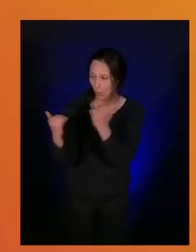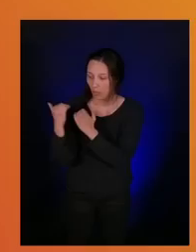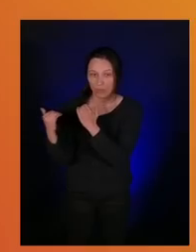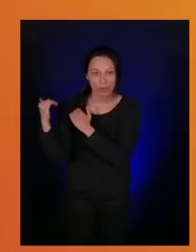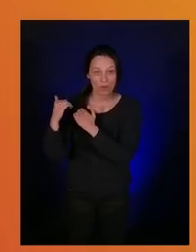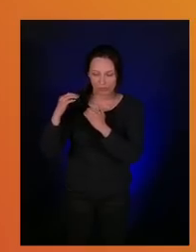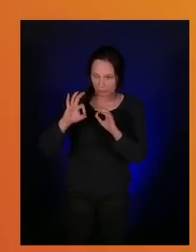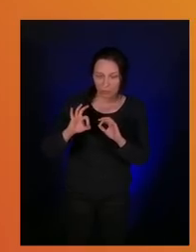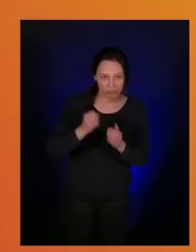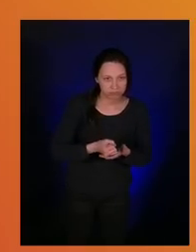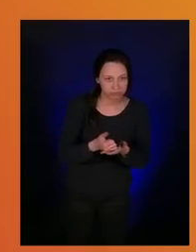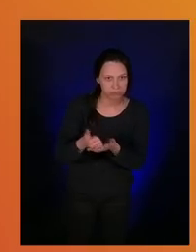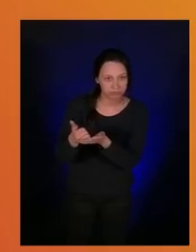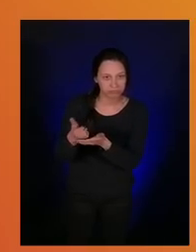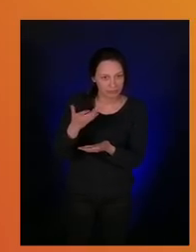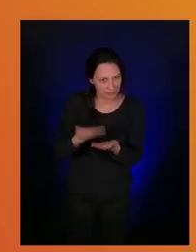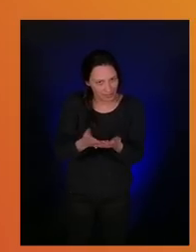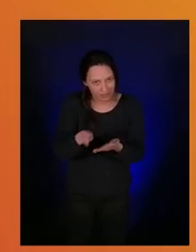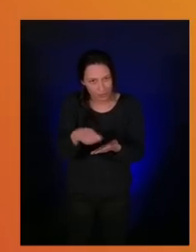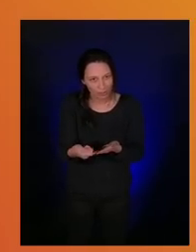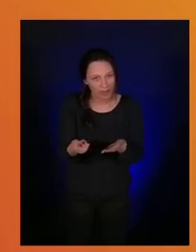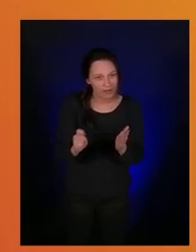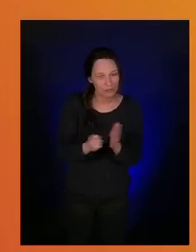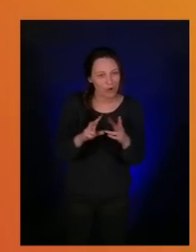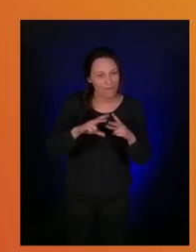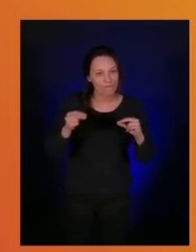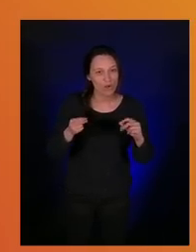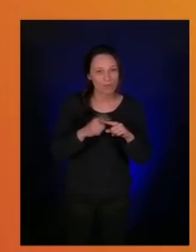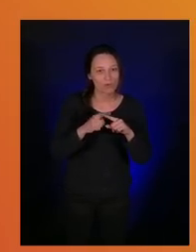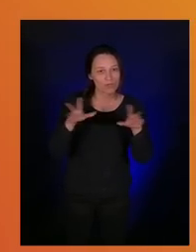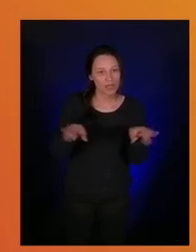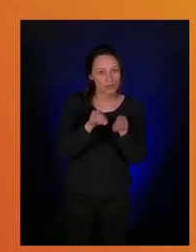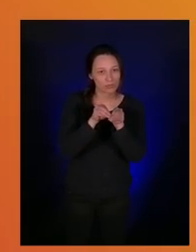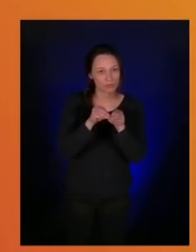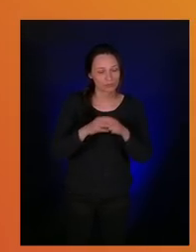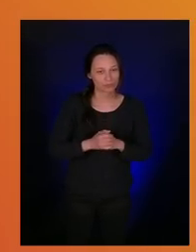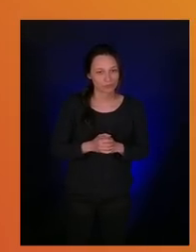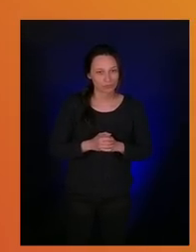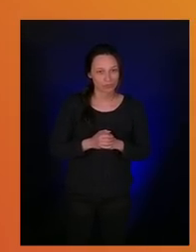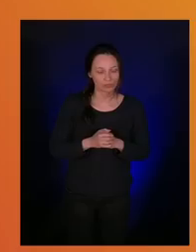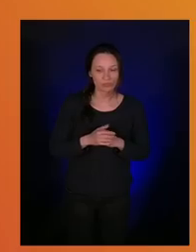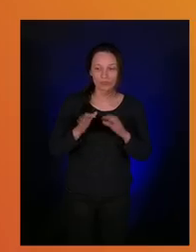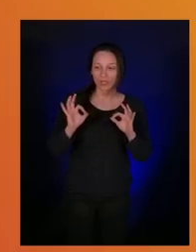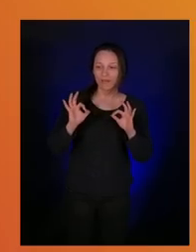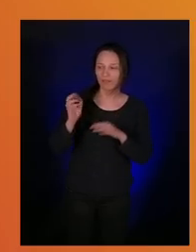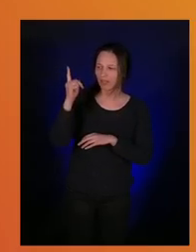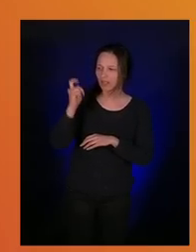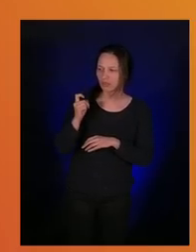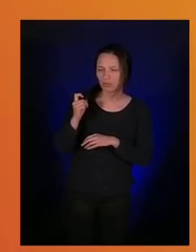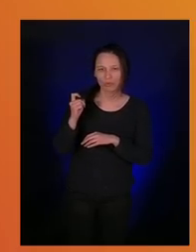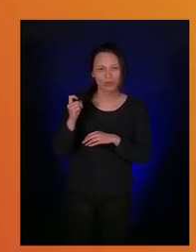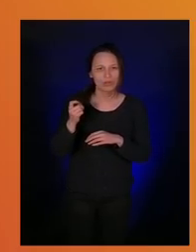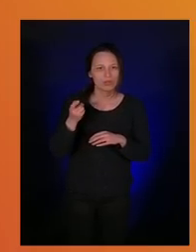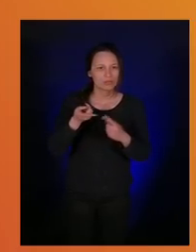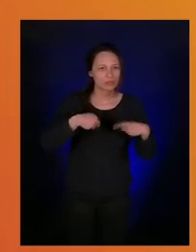normal quand on est une confédération avec ces organisations. Sur la question qui était posée des moyens donnés au comité